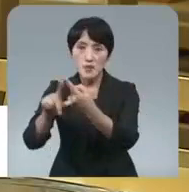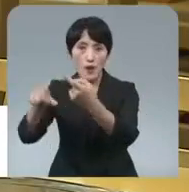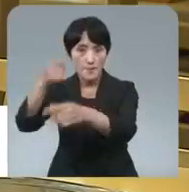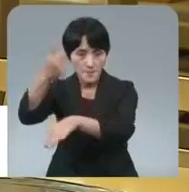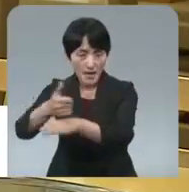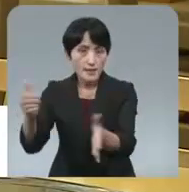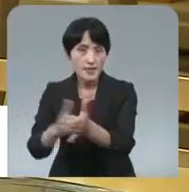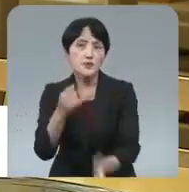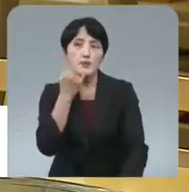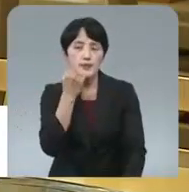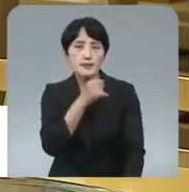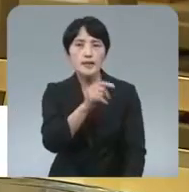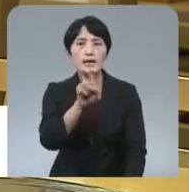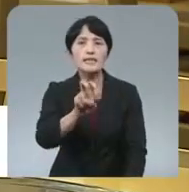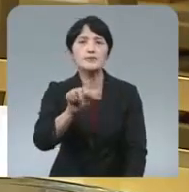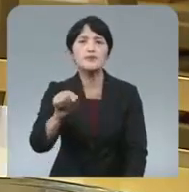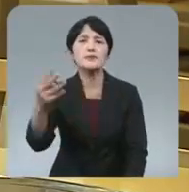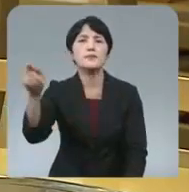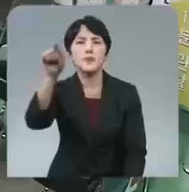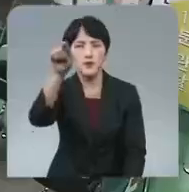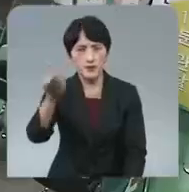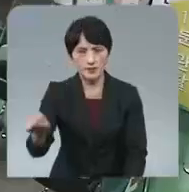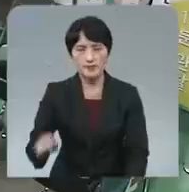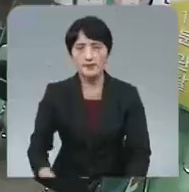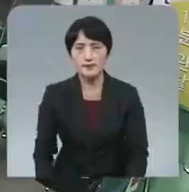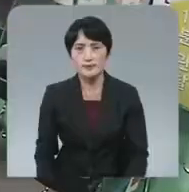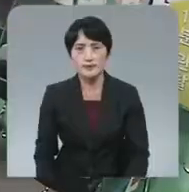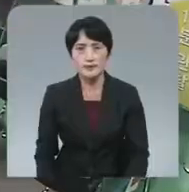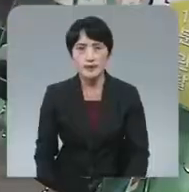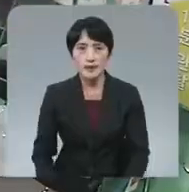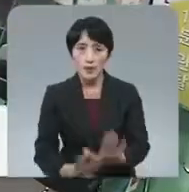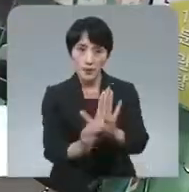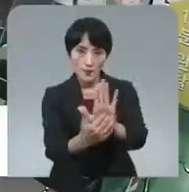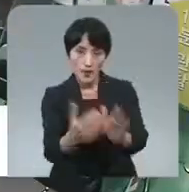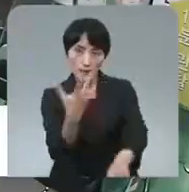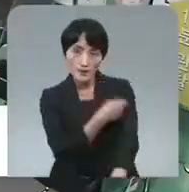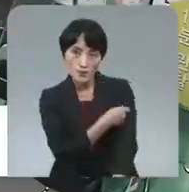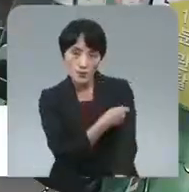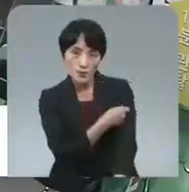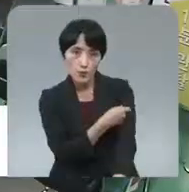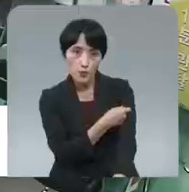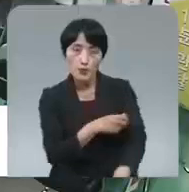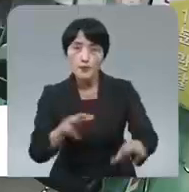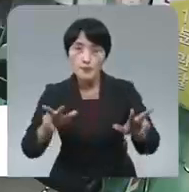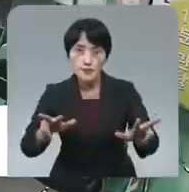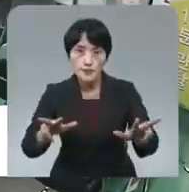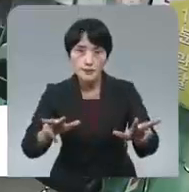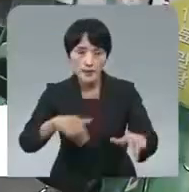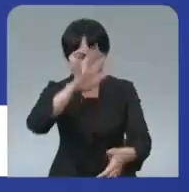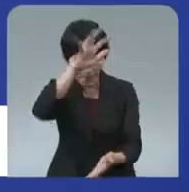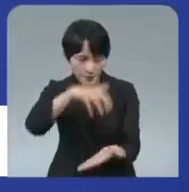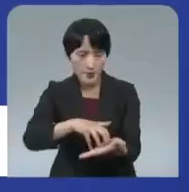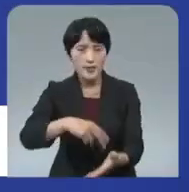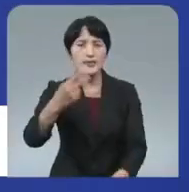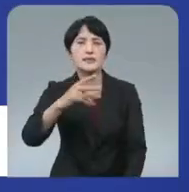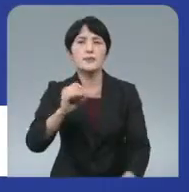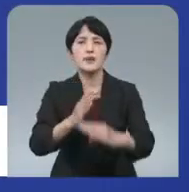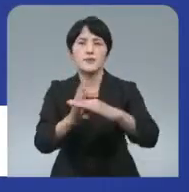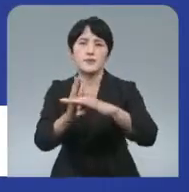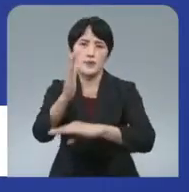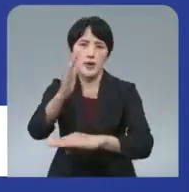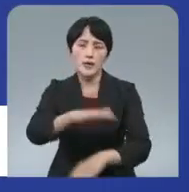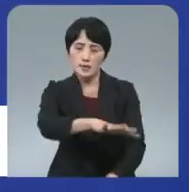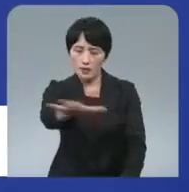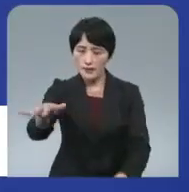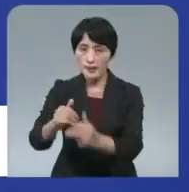biện pháp nâng gian cách xã hội lên Bước 4 đối với khu vực Thủ đô xã hội và lân cận thủ đô 20,5 phần trăm ý kiến cho rằng cần duy